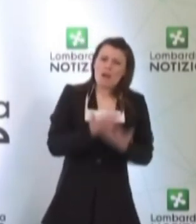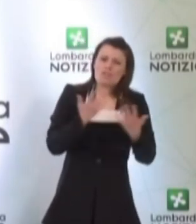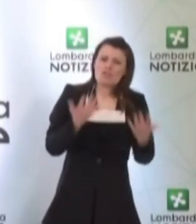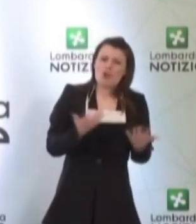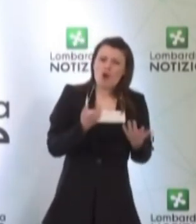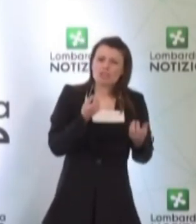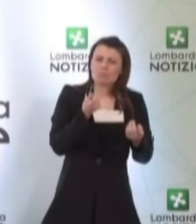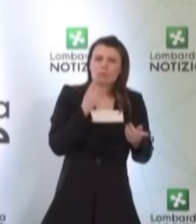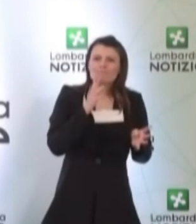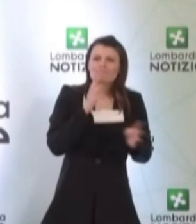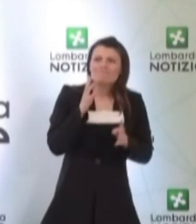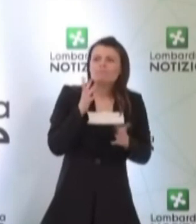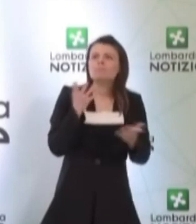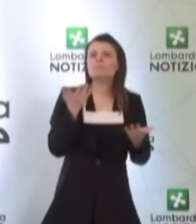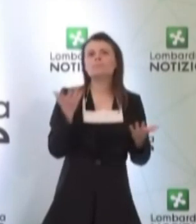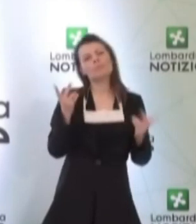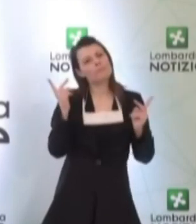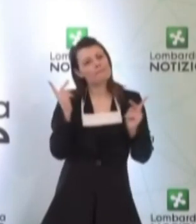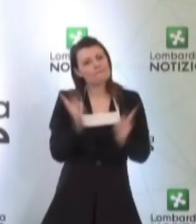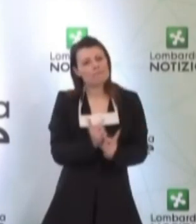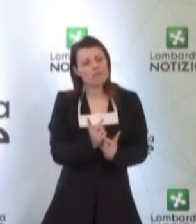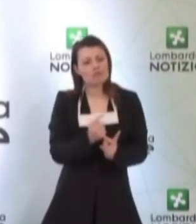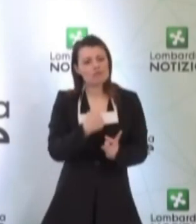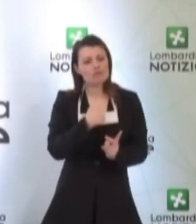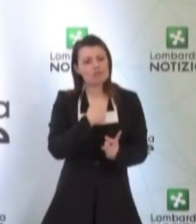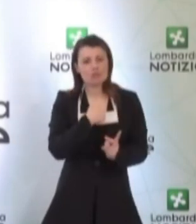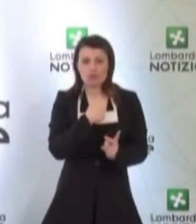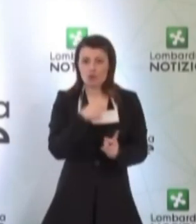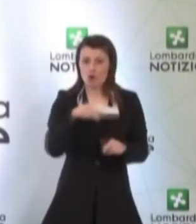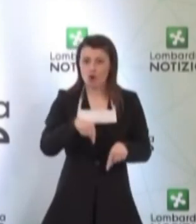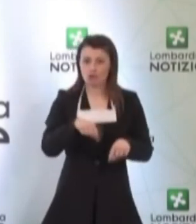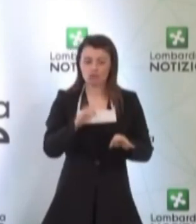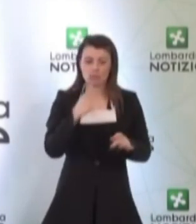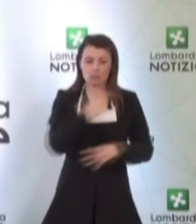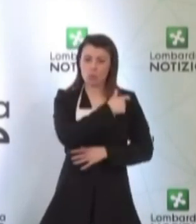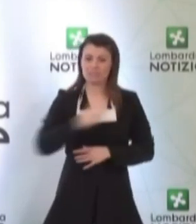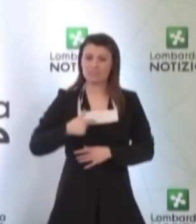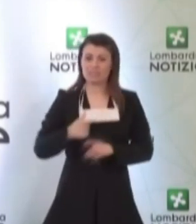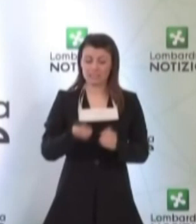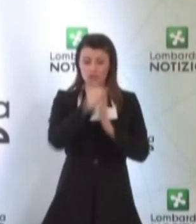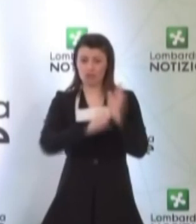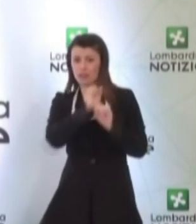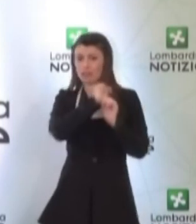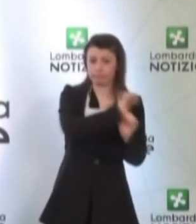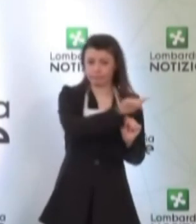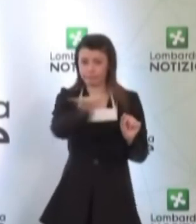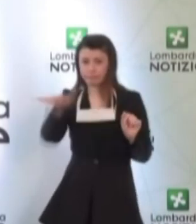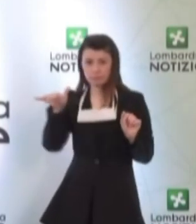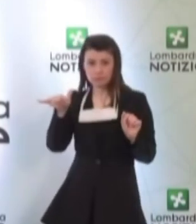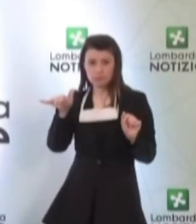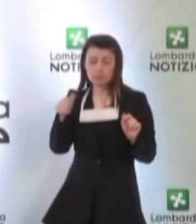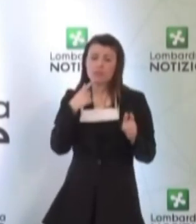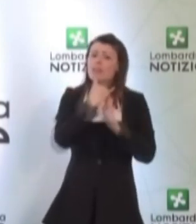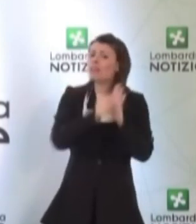definito con una lettera inviata ai sindaci in cui sostanzialmente